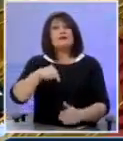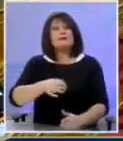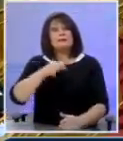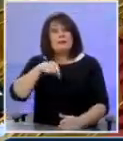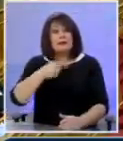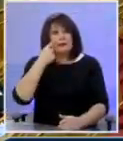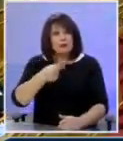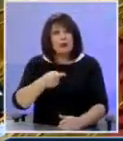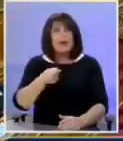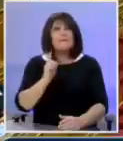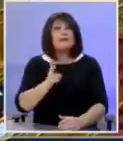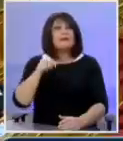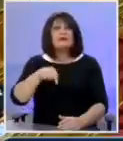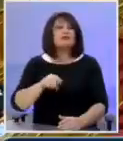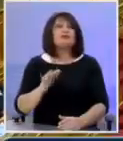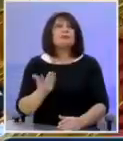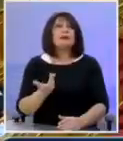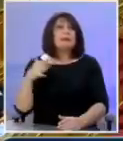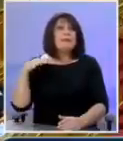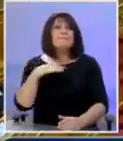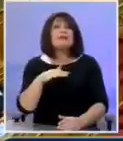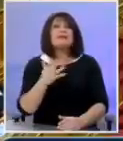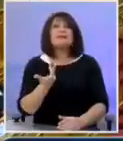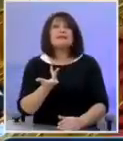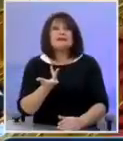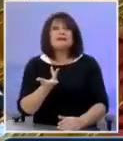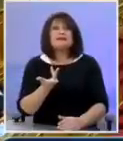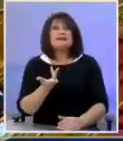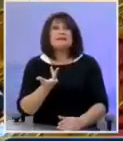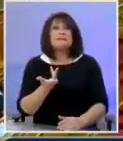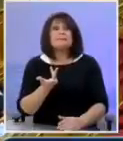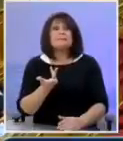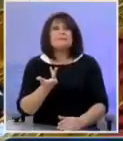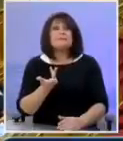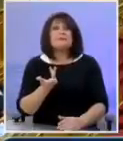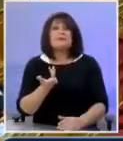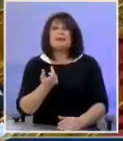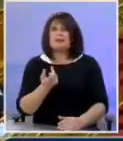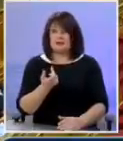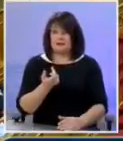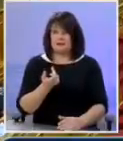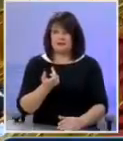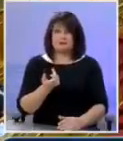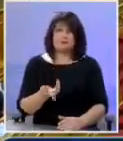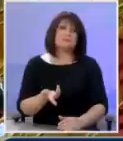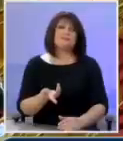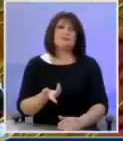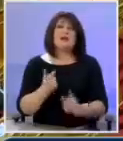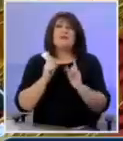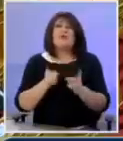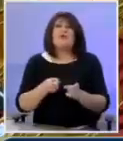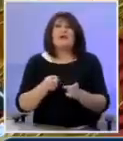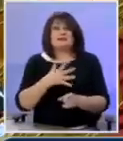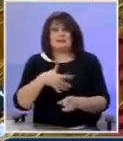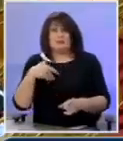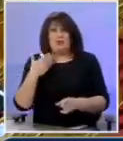αυτό το οποίο απειλείται σήμερα με τα ποντιακά τα έχετε ή με το συριζα τώρα ηρεμήστε επιτέλους αποφασίστε με τι